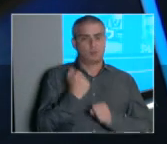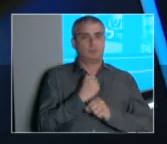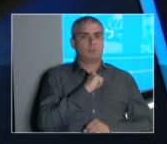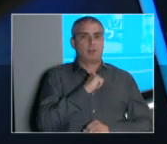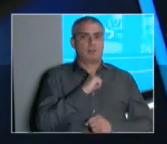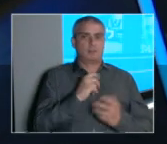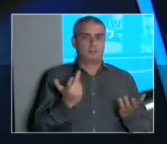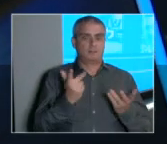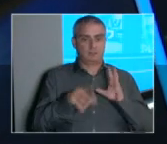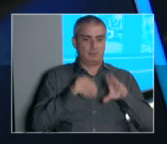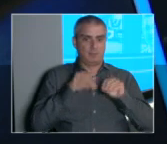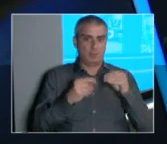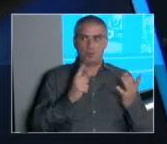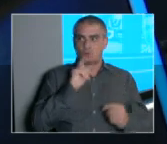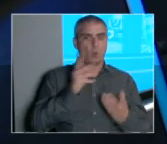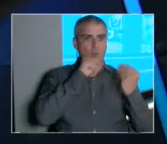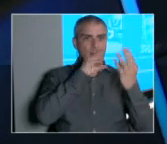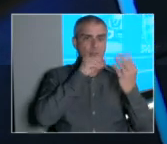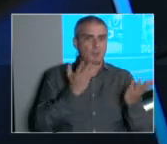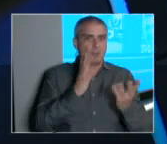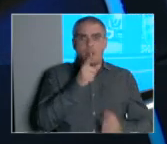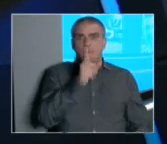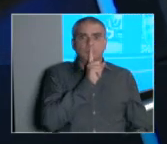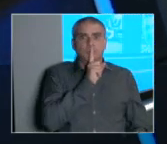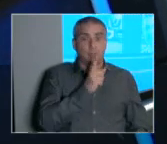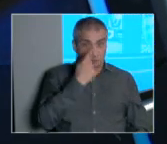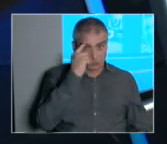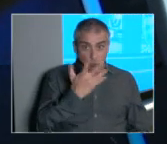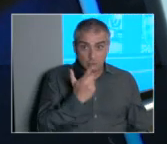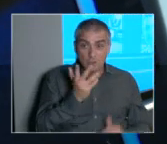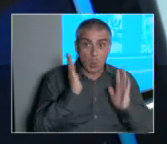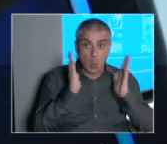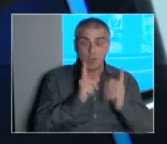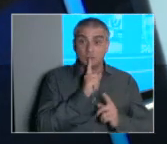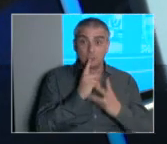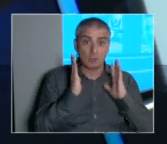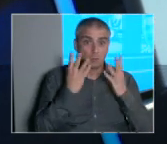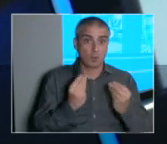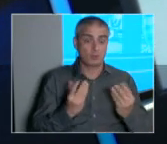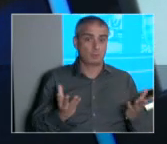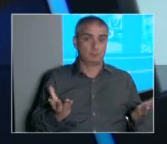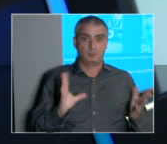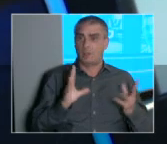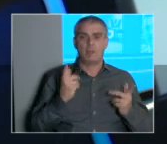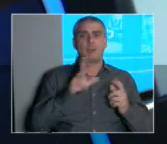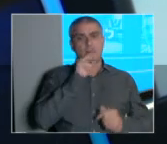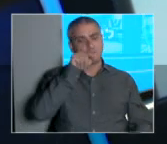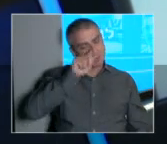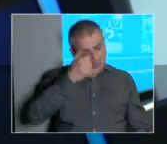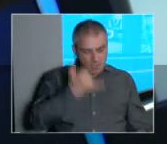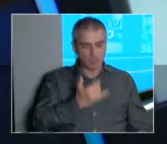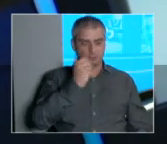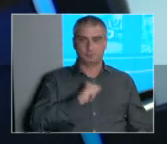עניין, וזו מערכת בחירות, כולם מדברים. למה שתקת, ואתה יודע מה, אם כל כך השתיקה כל כך טובה, למה